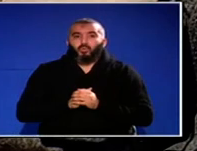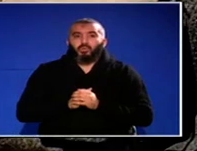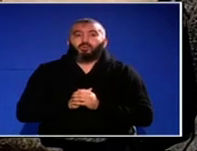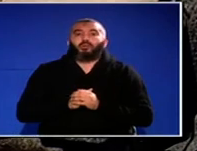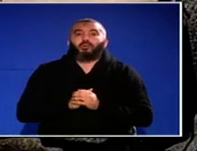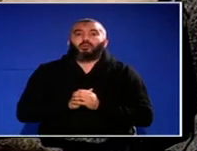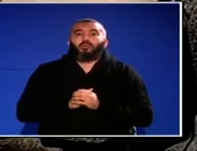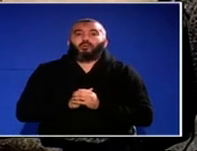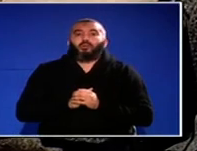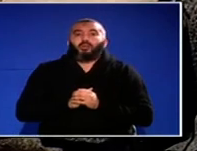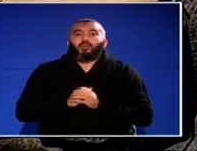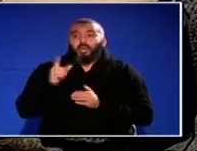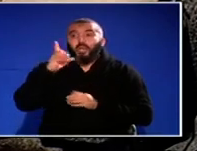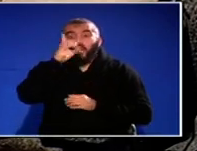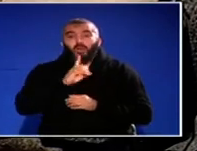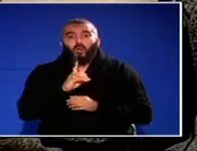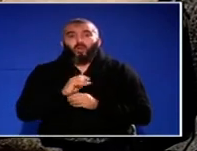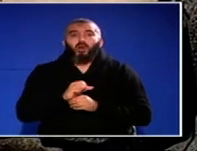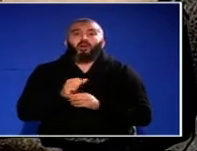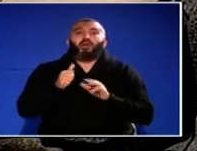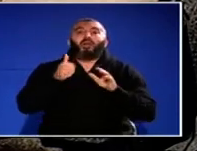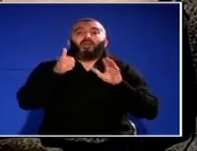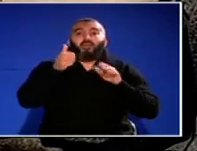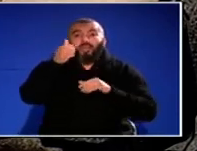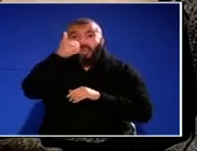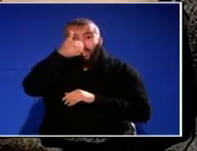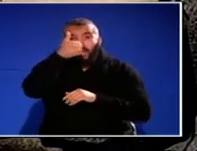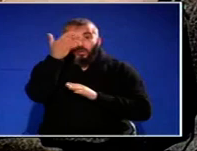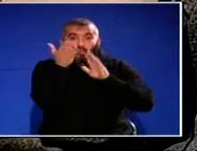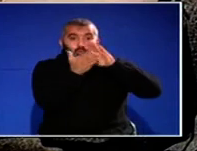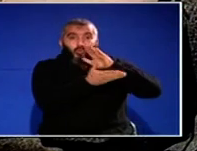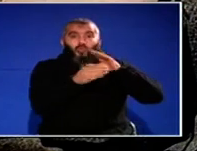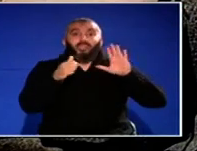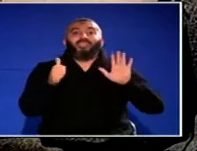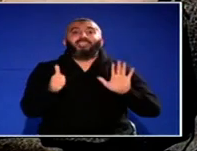سدس في الإبن الذي سبقها بالوفاة. نعم